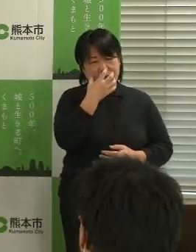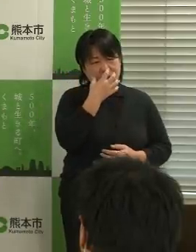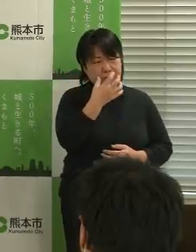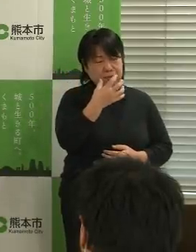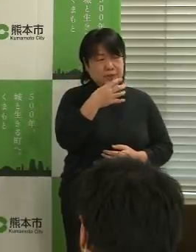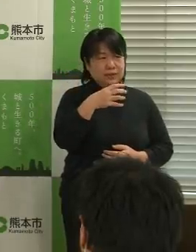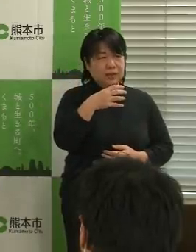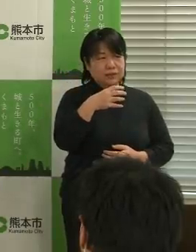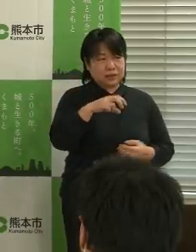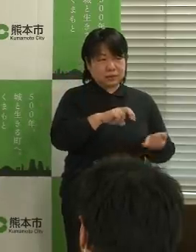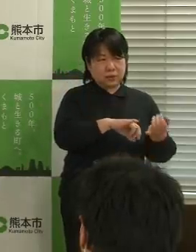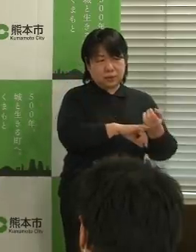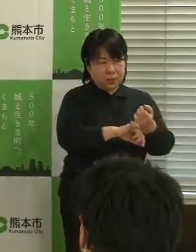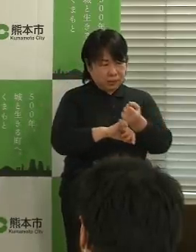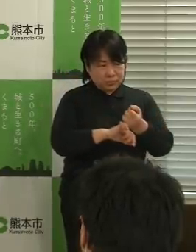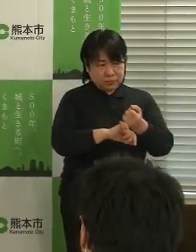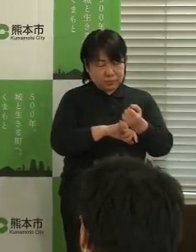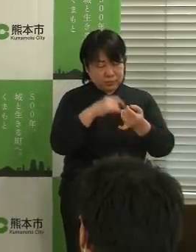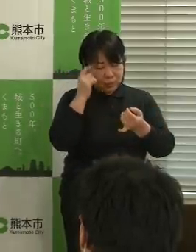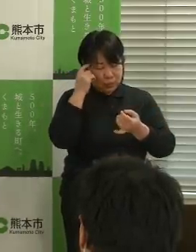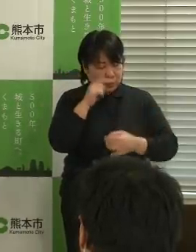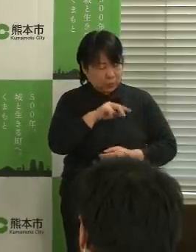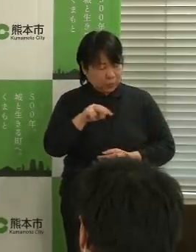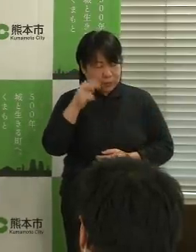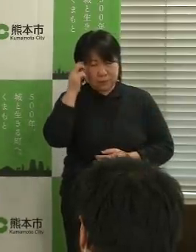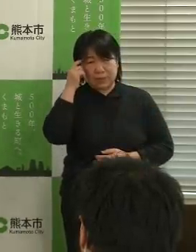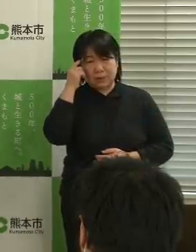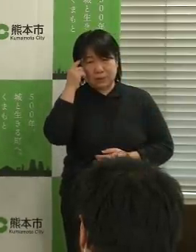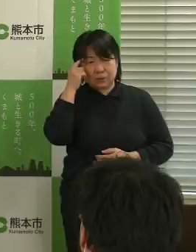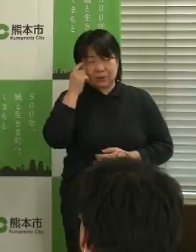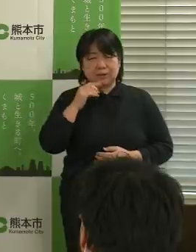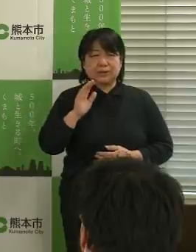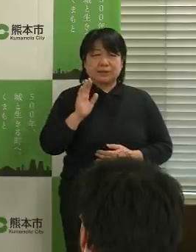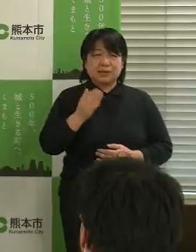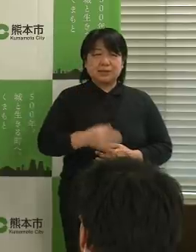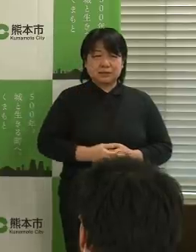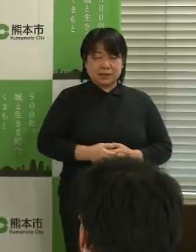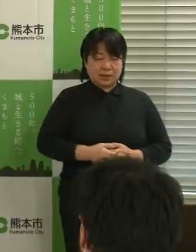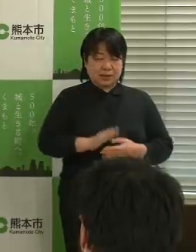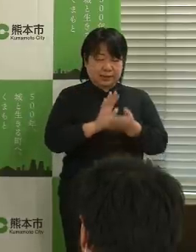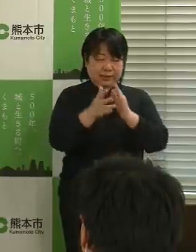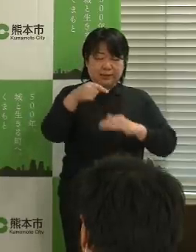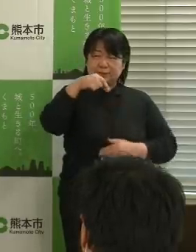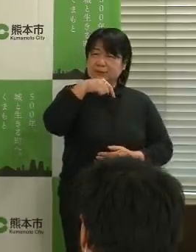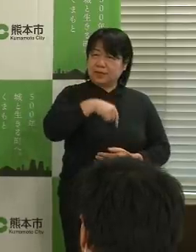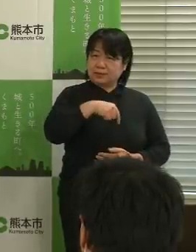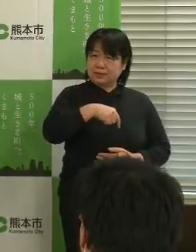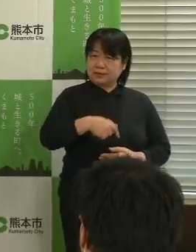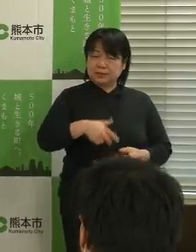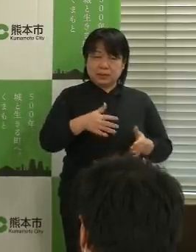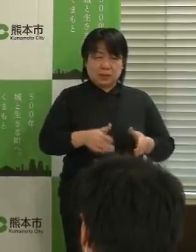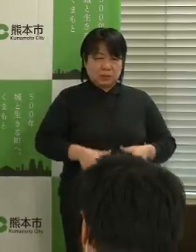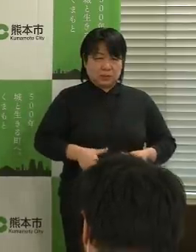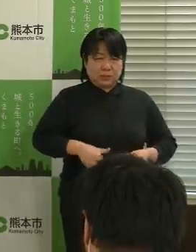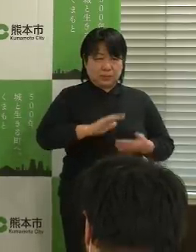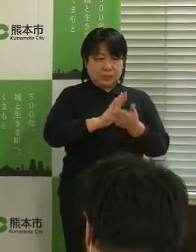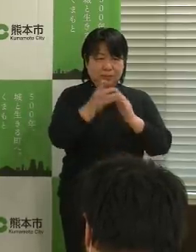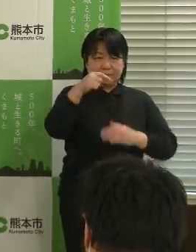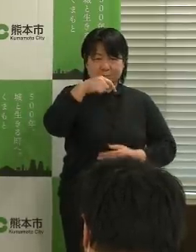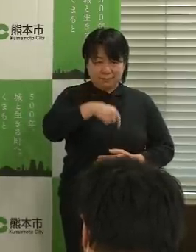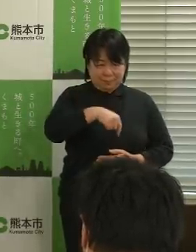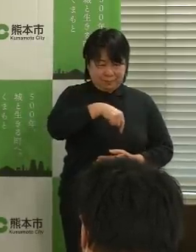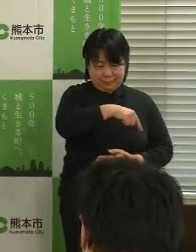予約状況等々を見ますと、そういうふうに思います。ただ一方でですね、県内でもですね、やはりあの移動